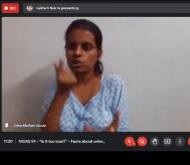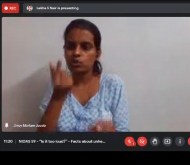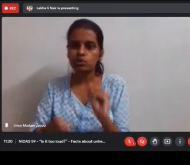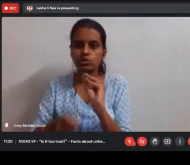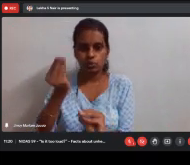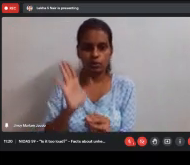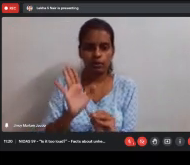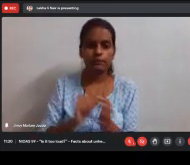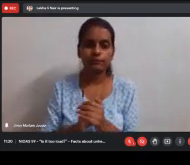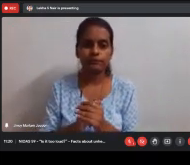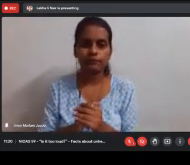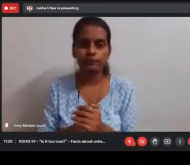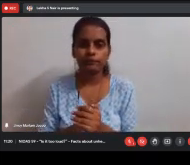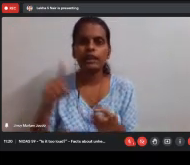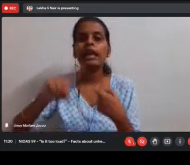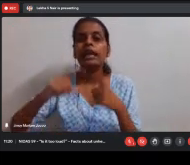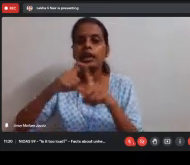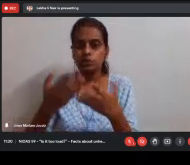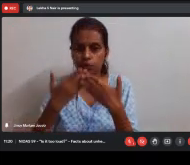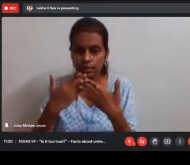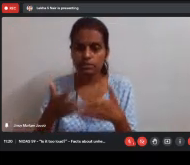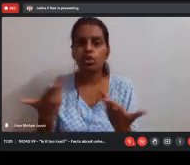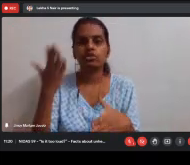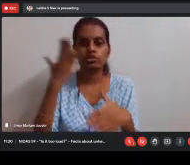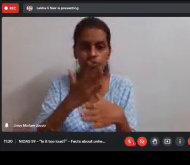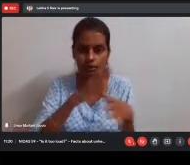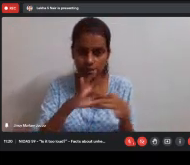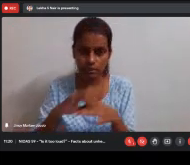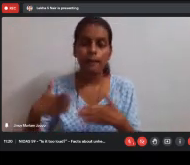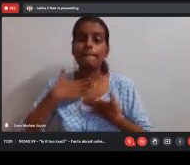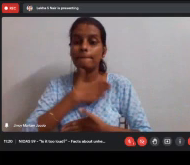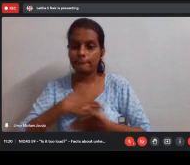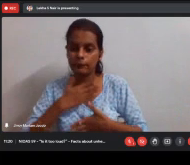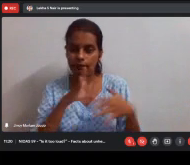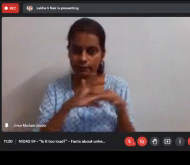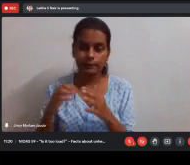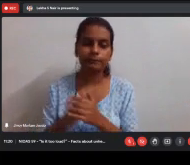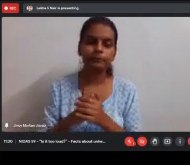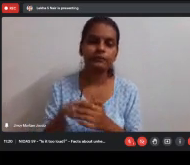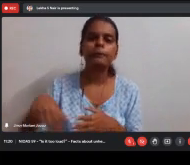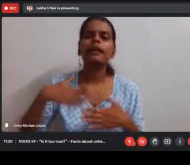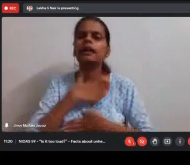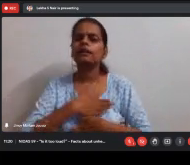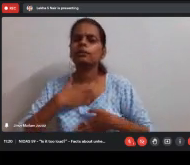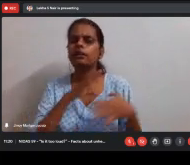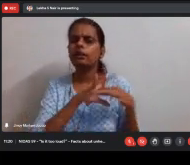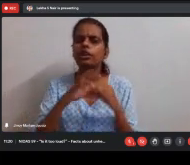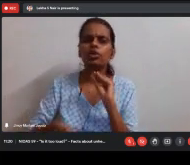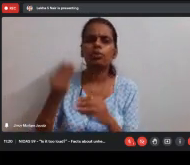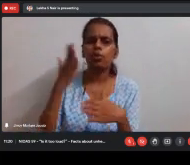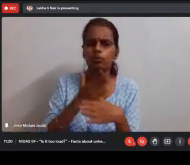ഇപ്പോഴും എത്താത്ത സാഹചര്യമുണ്ട്. ഇനി ശ്രവണാരോഗ്യത്തെ പ്രത്യേകമായി ഇതെങ്ങനെ ബാധിക്കുന്നു? ഗാഡ്ജറ്റുകളുടെ അമിത ഉപയോഗം ഈ